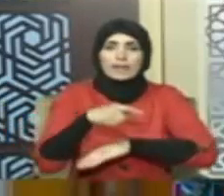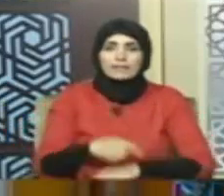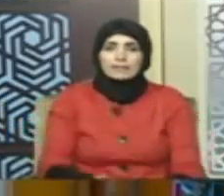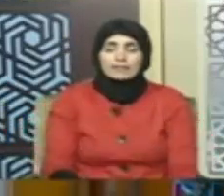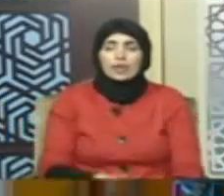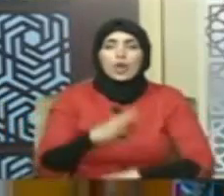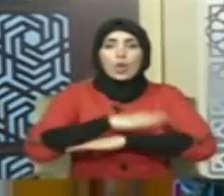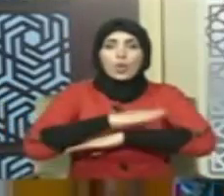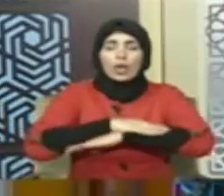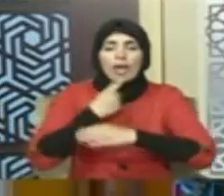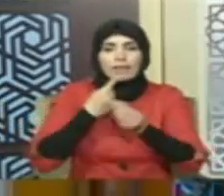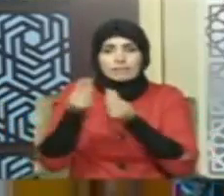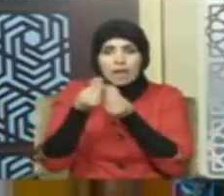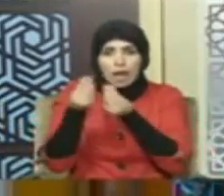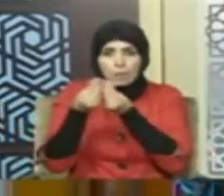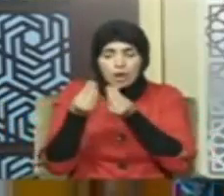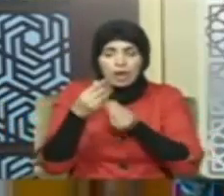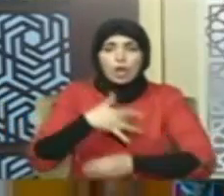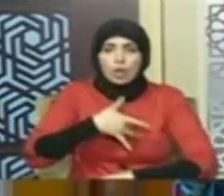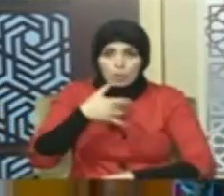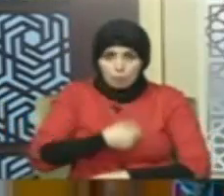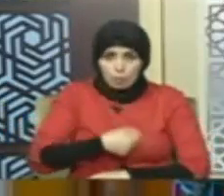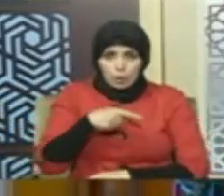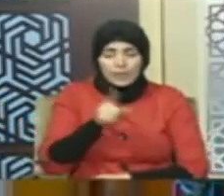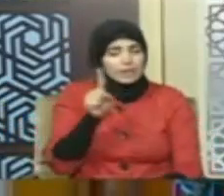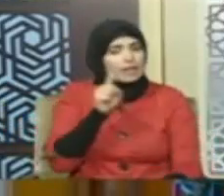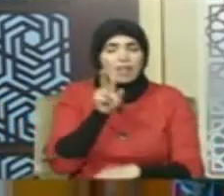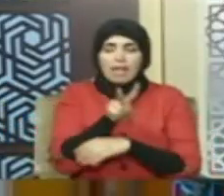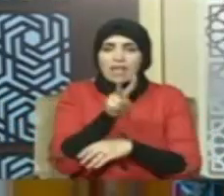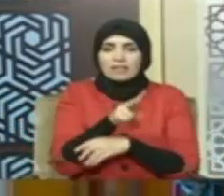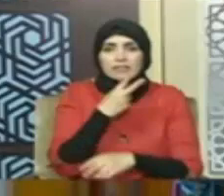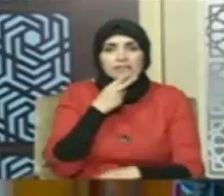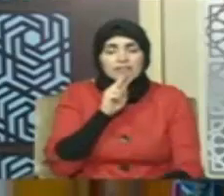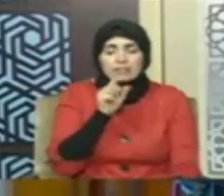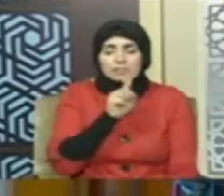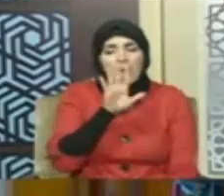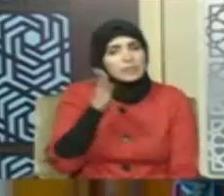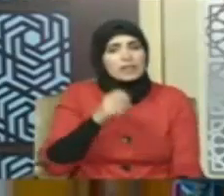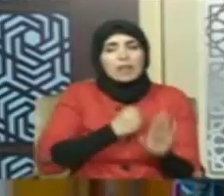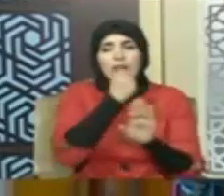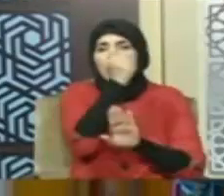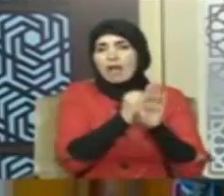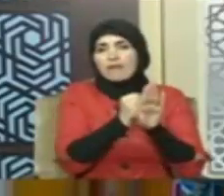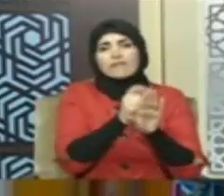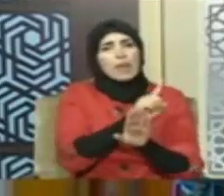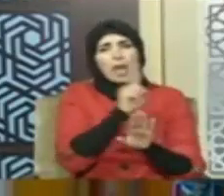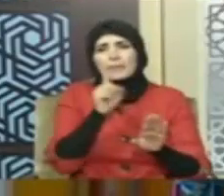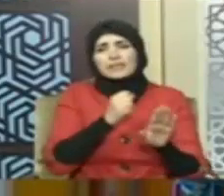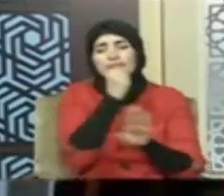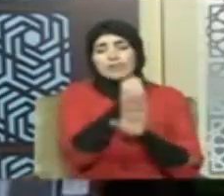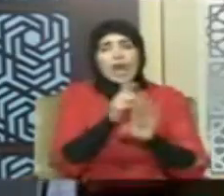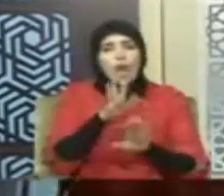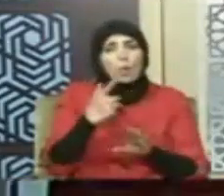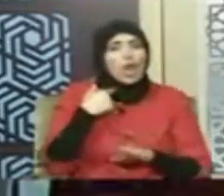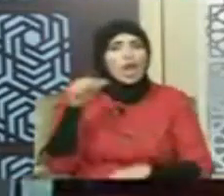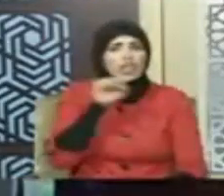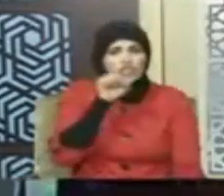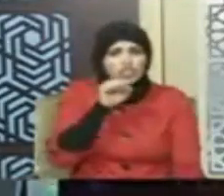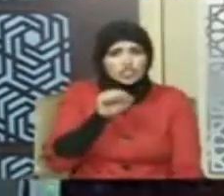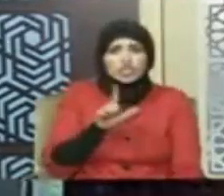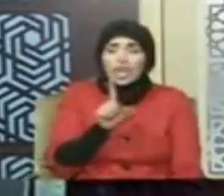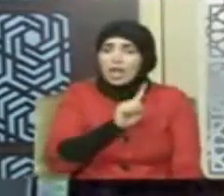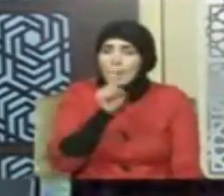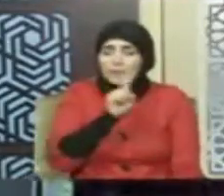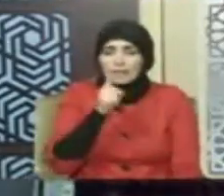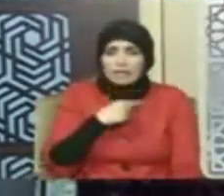خلقك تعاملك، المؤمن لا يكذب ولا يغدر ولا يخون ولا يغش ولا